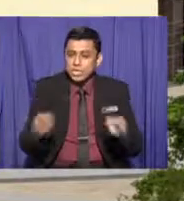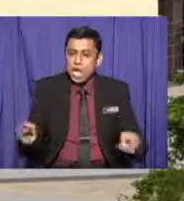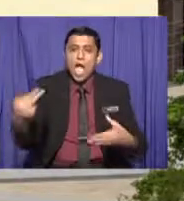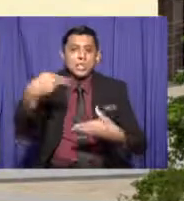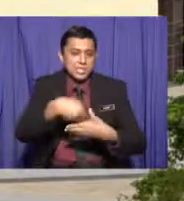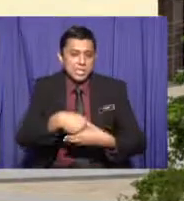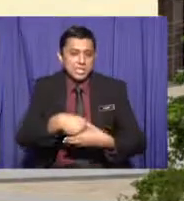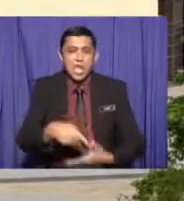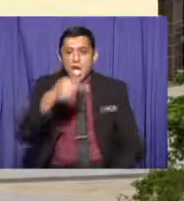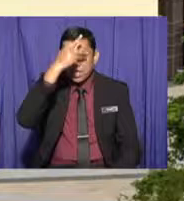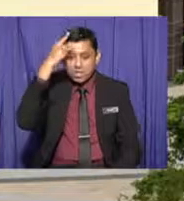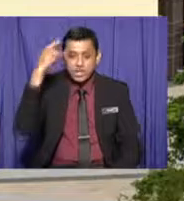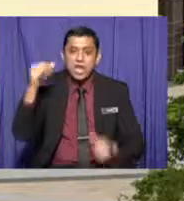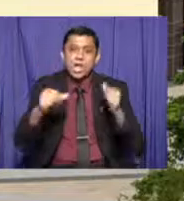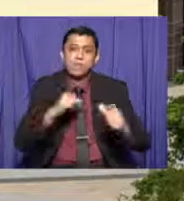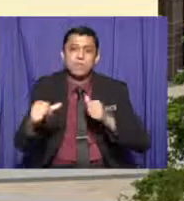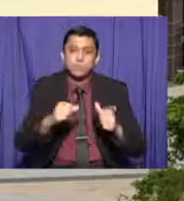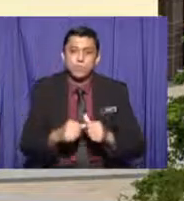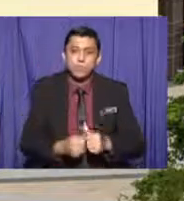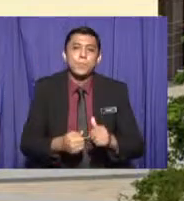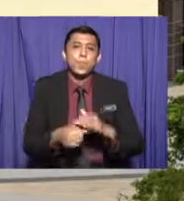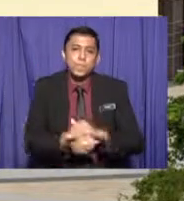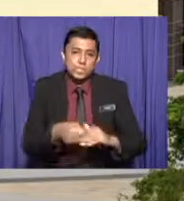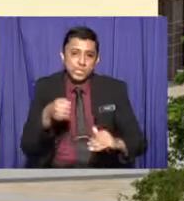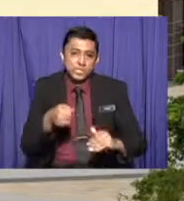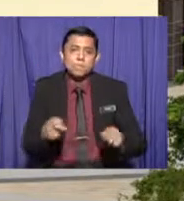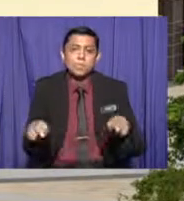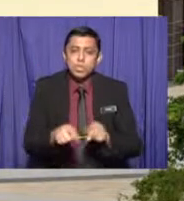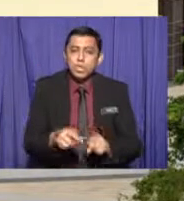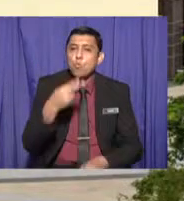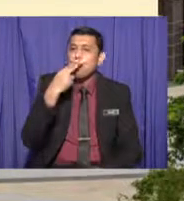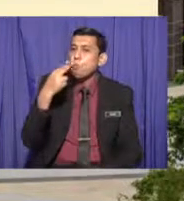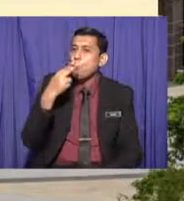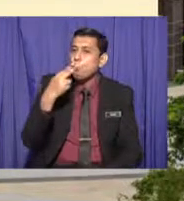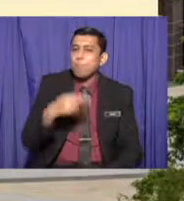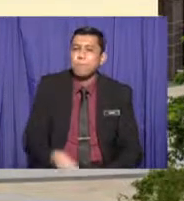hasil kerana aktiviti penyeludupan seperti rokok.